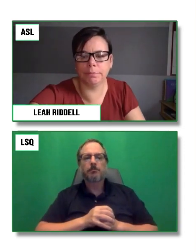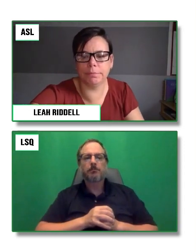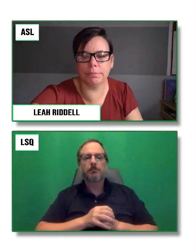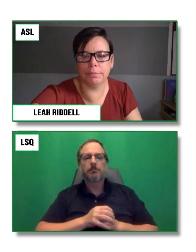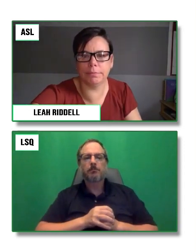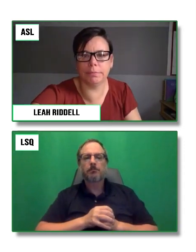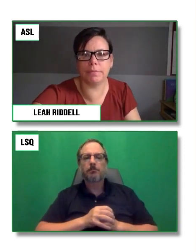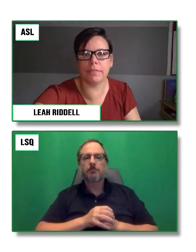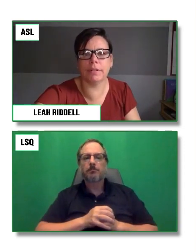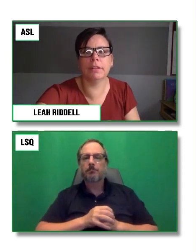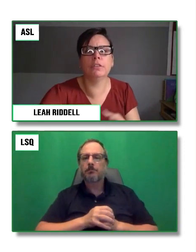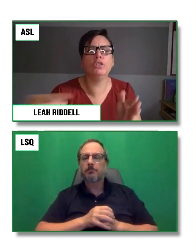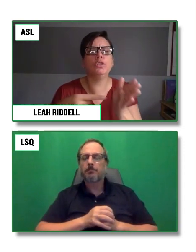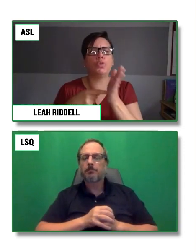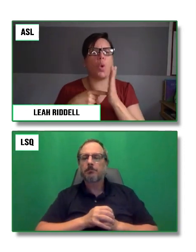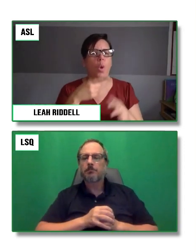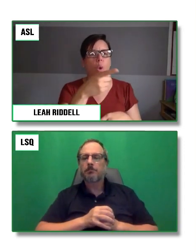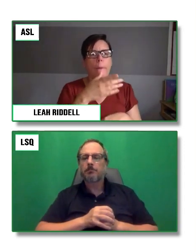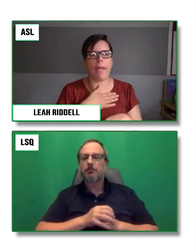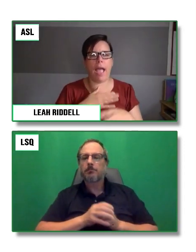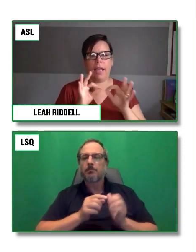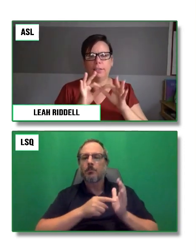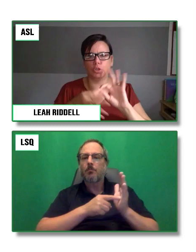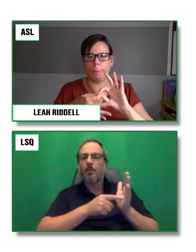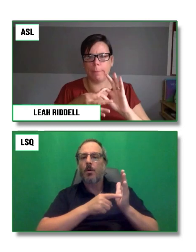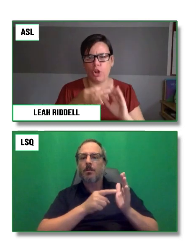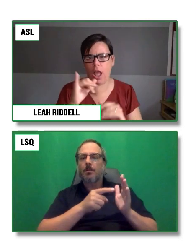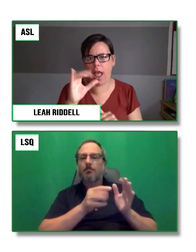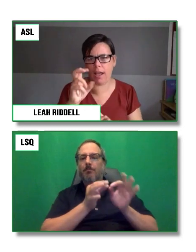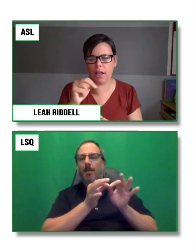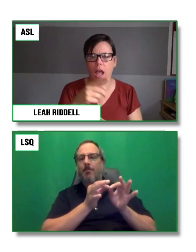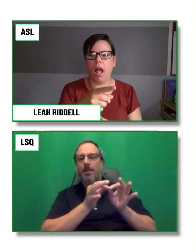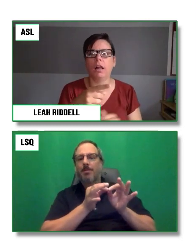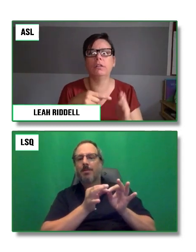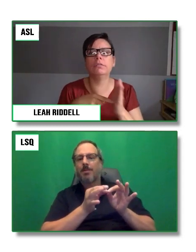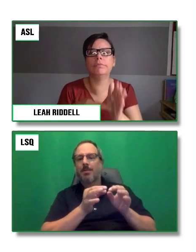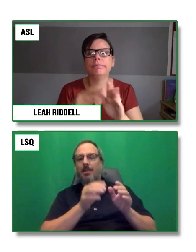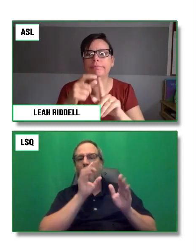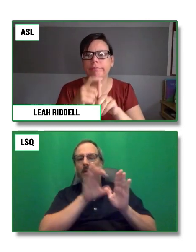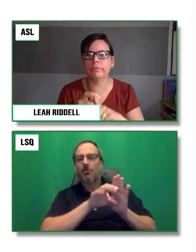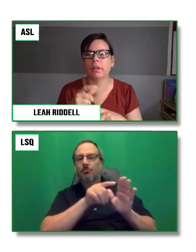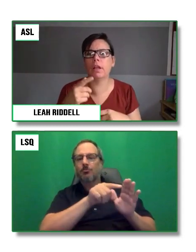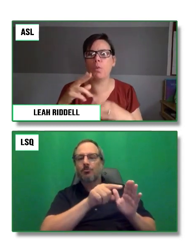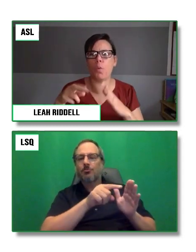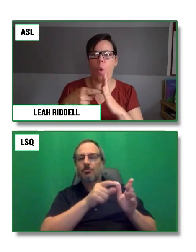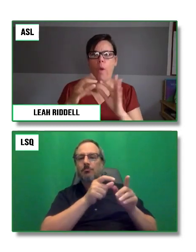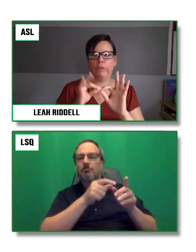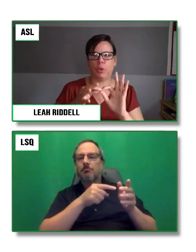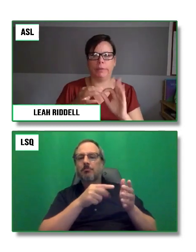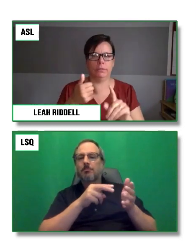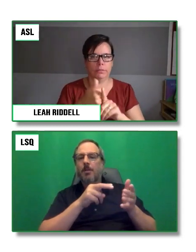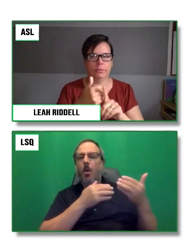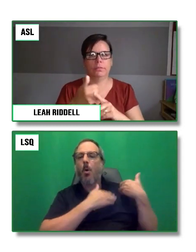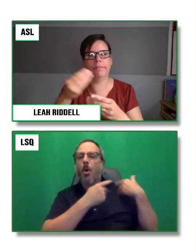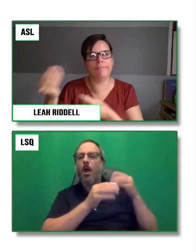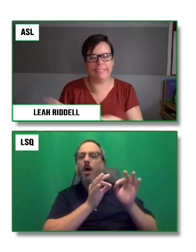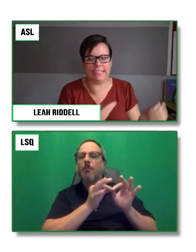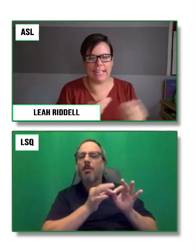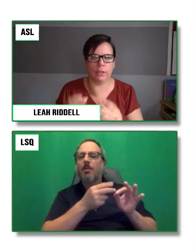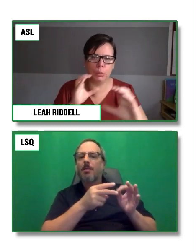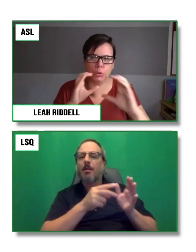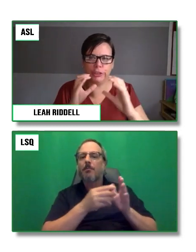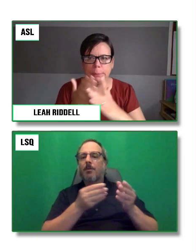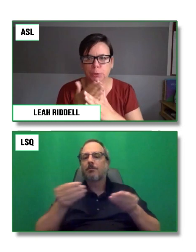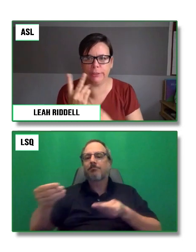reconnue comme une autre langue officielle. Diapo suivante. Ici, on voit mon icône d'interprète et